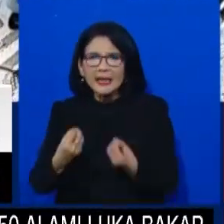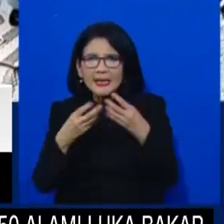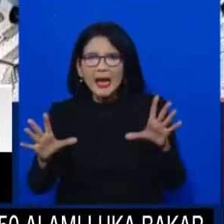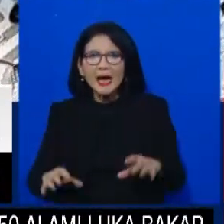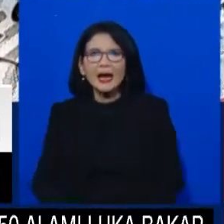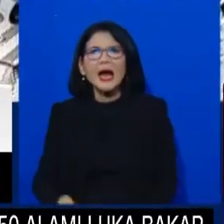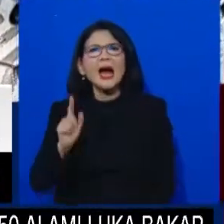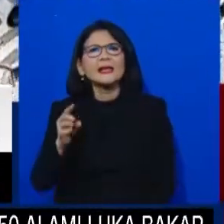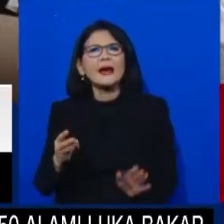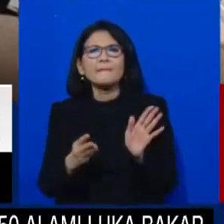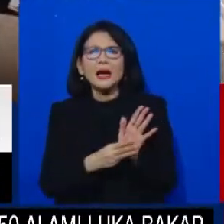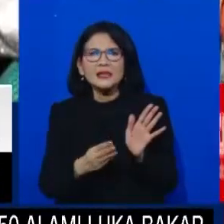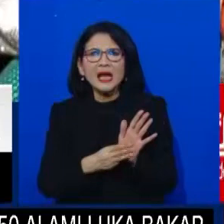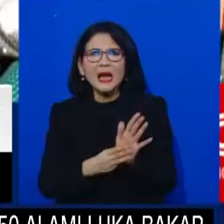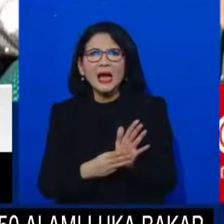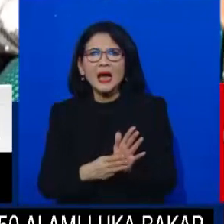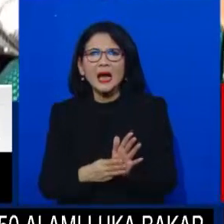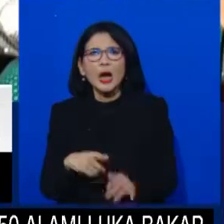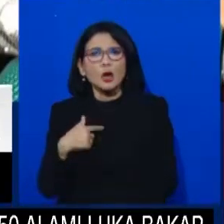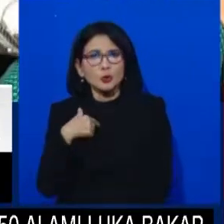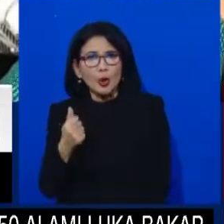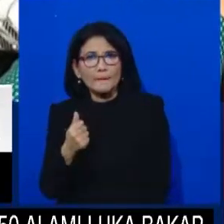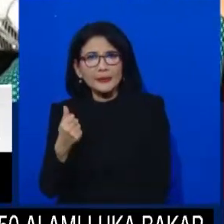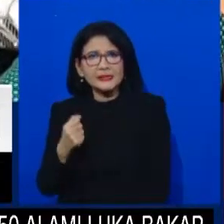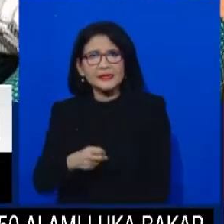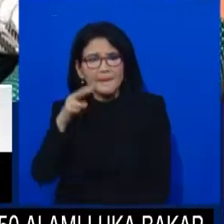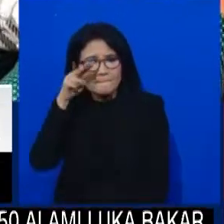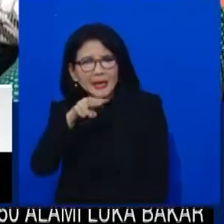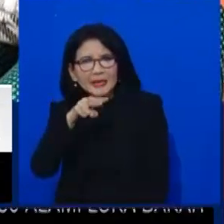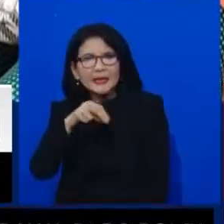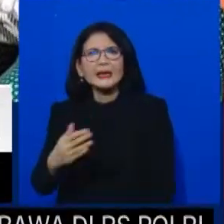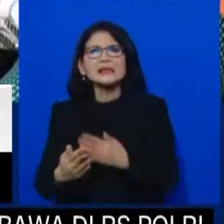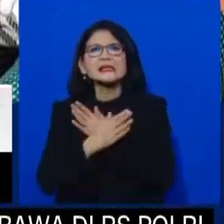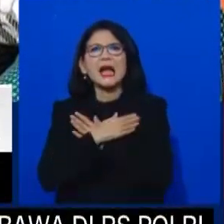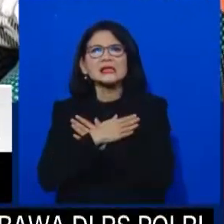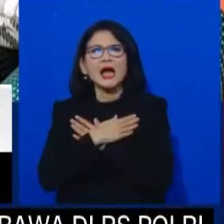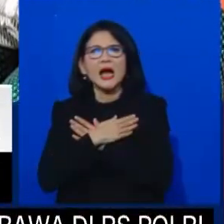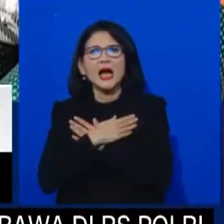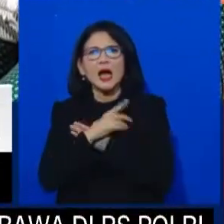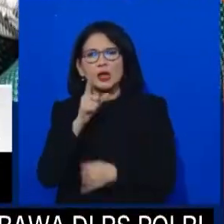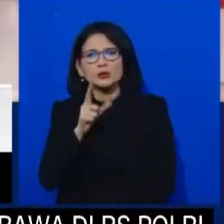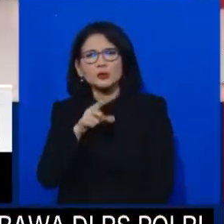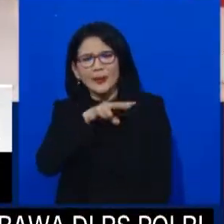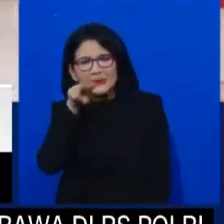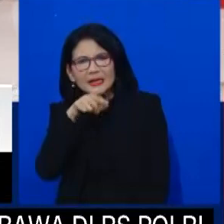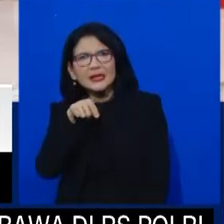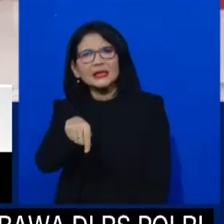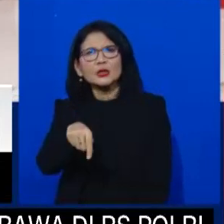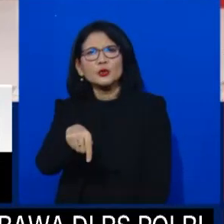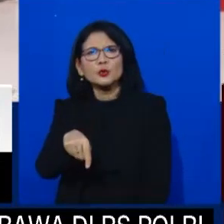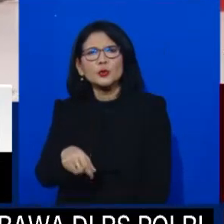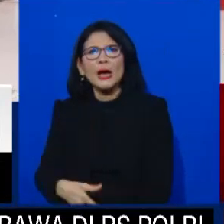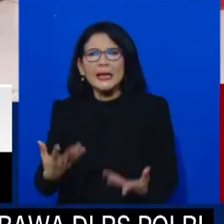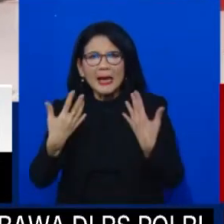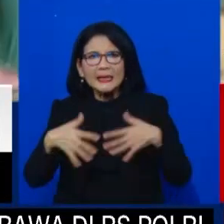sejumlah kendala untuk bisa melakukan identifikasi dan juga mengetahui apakah orang hilang atau